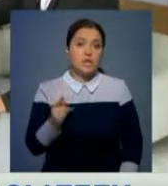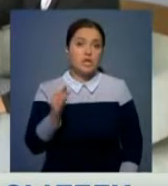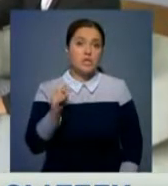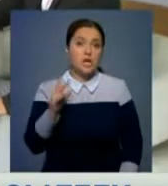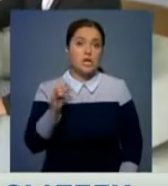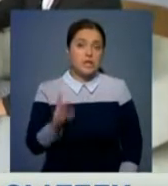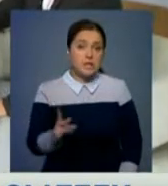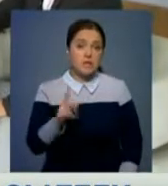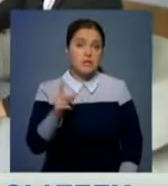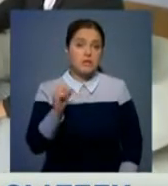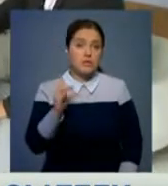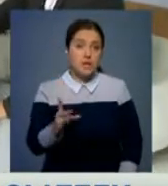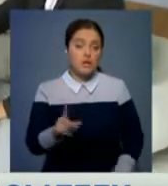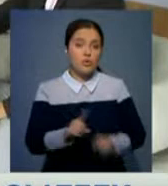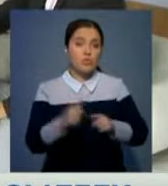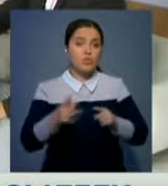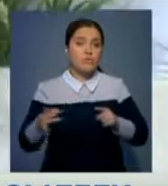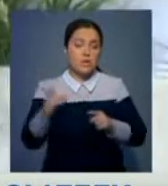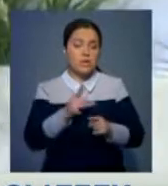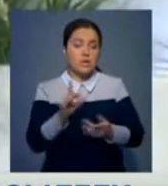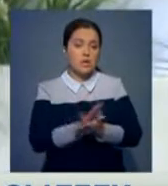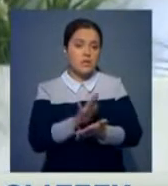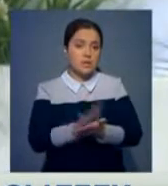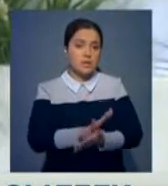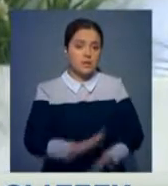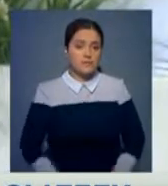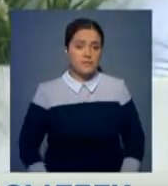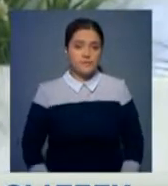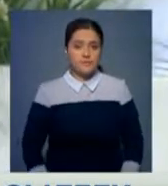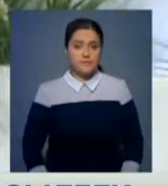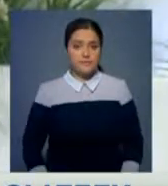«Мадениет», «Заң», а также в других республиканских изданиях.